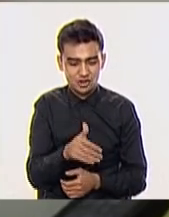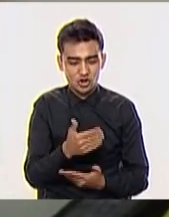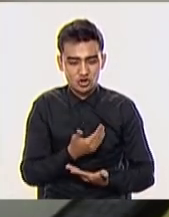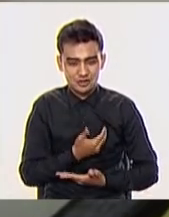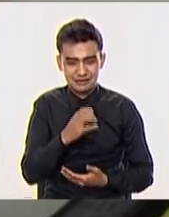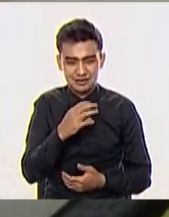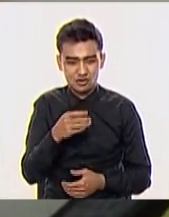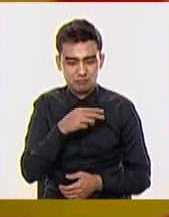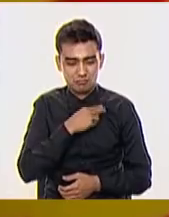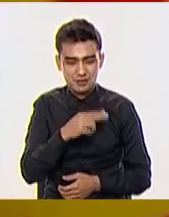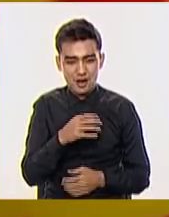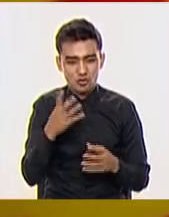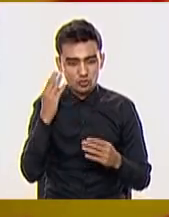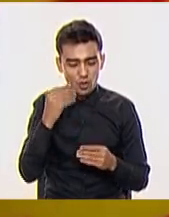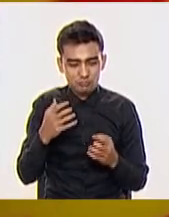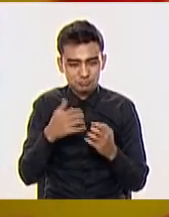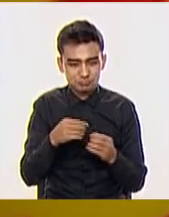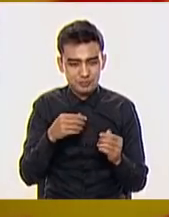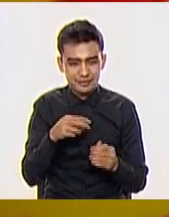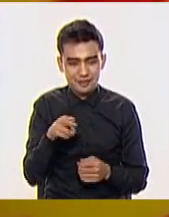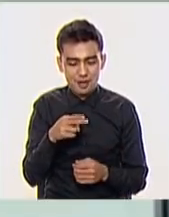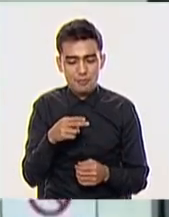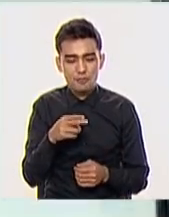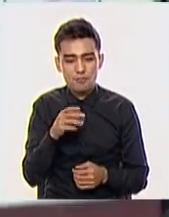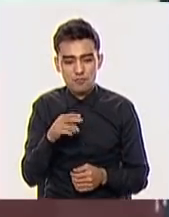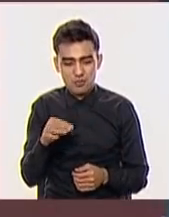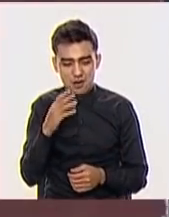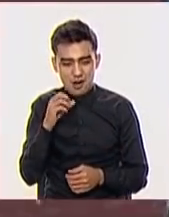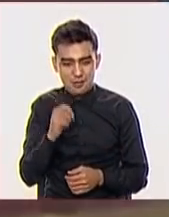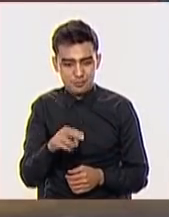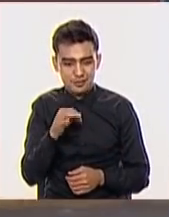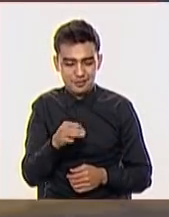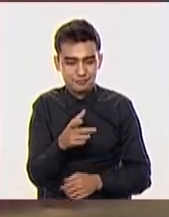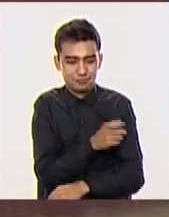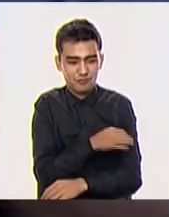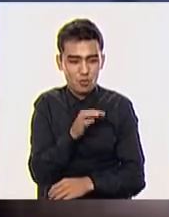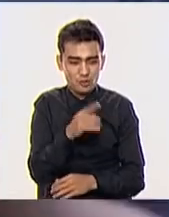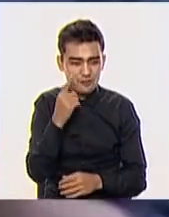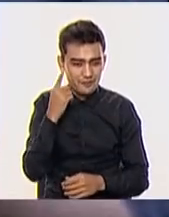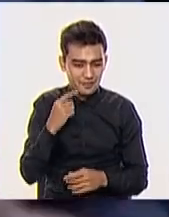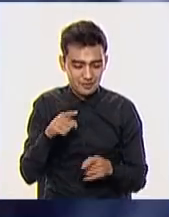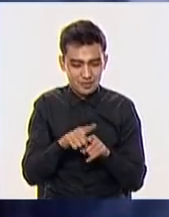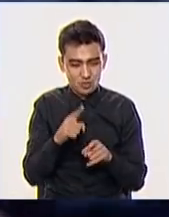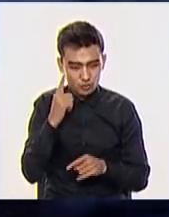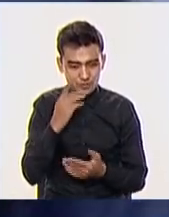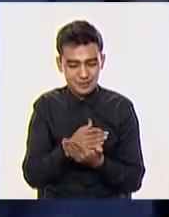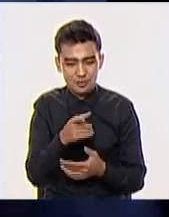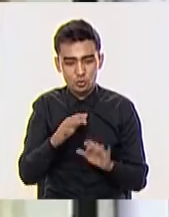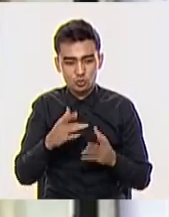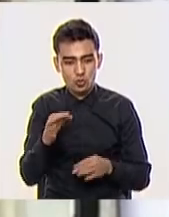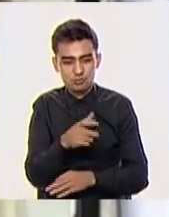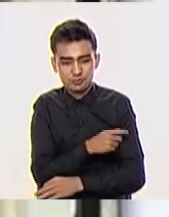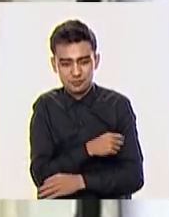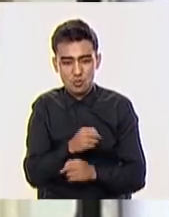жителей США. Подсчет вели с декабря по апрель. Противники вакцинации уверены, что Минздрав сообщает лишь об одном случае